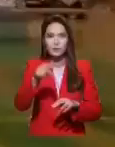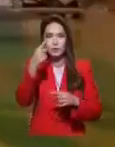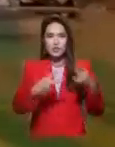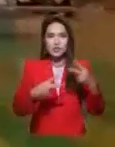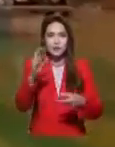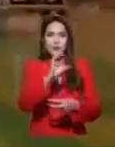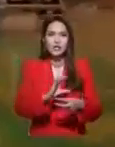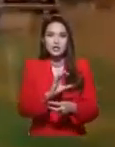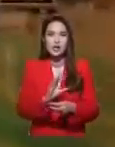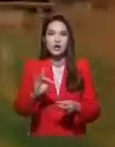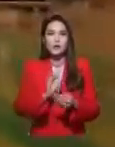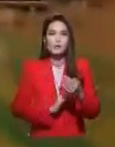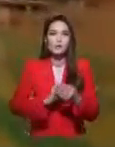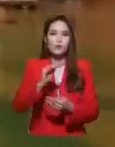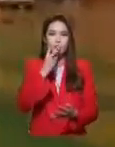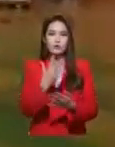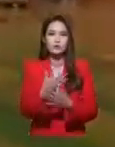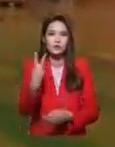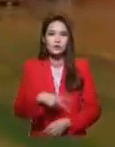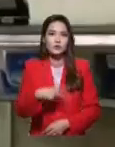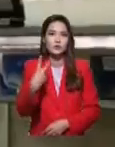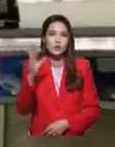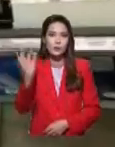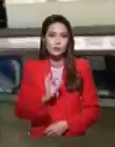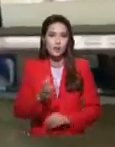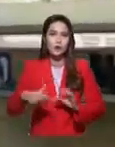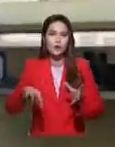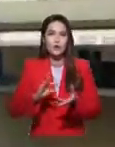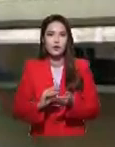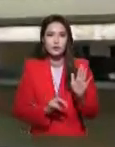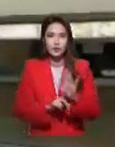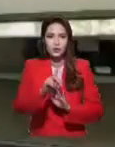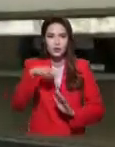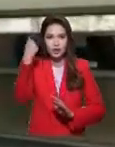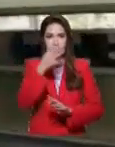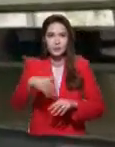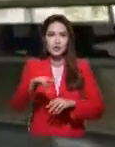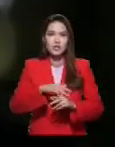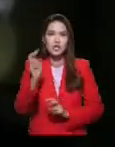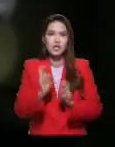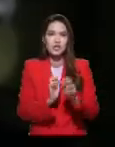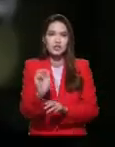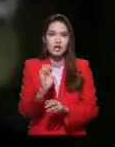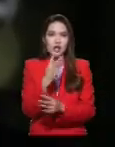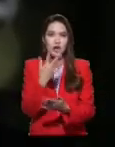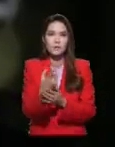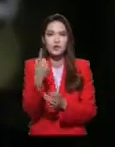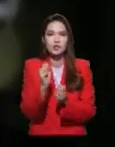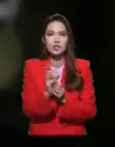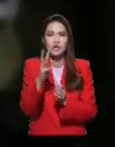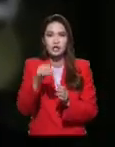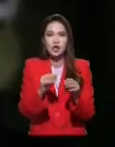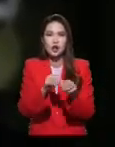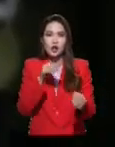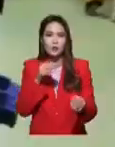с сентябрем объемы выросли примерно на 22%. Всего с начала года в стране произвели почти 113 тысяч